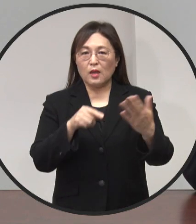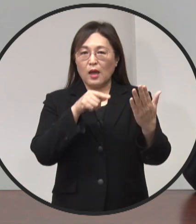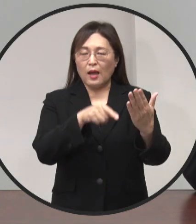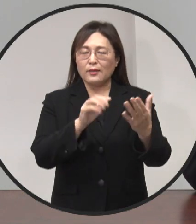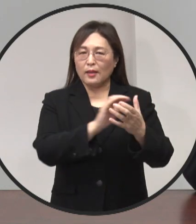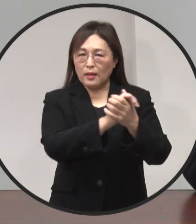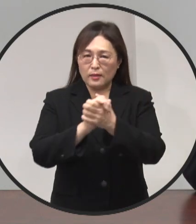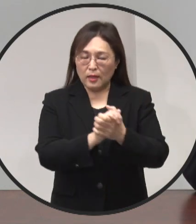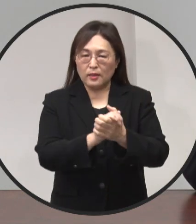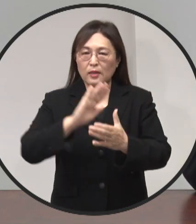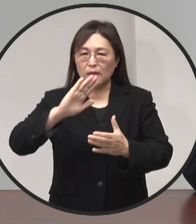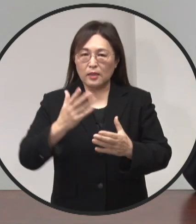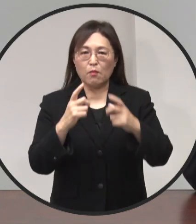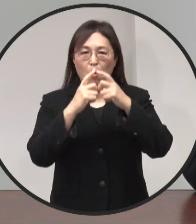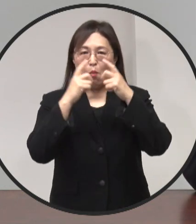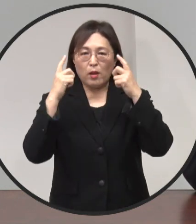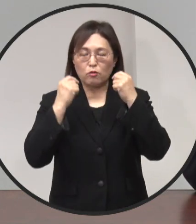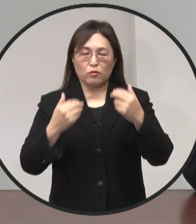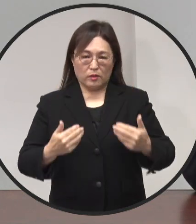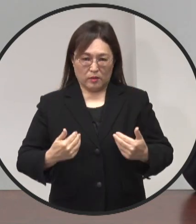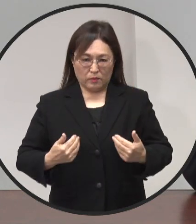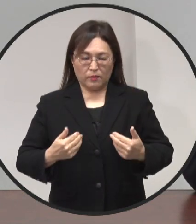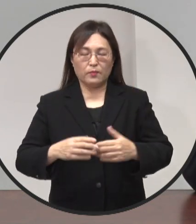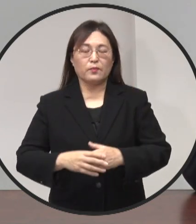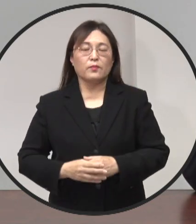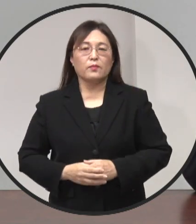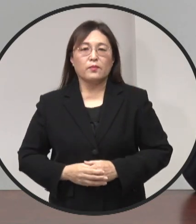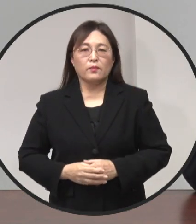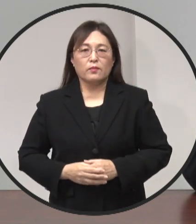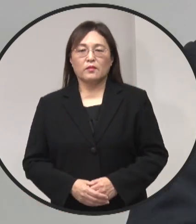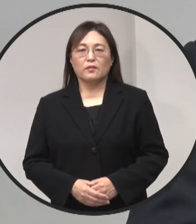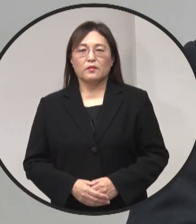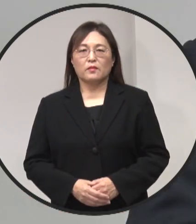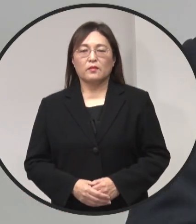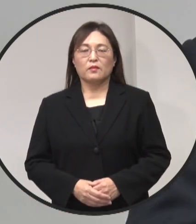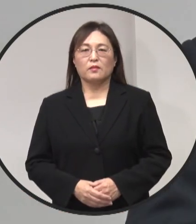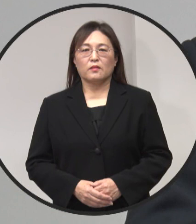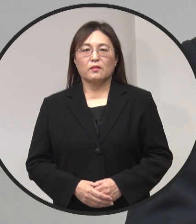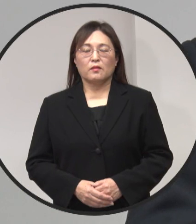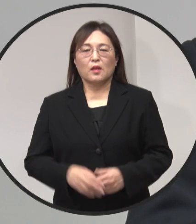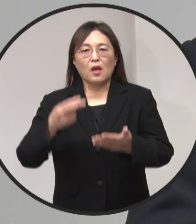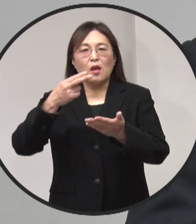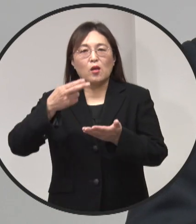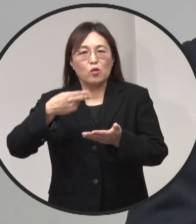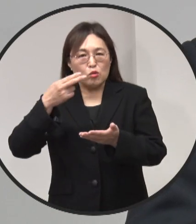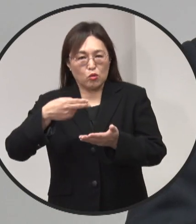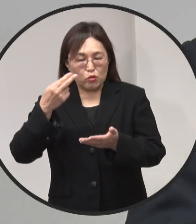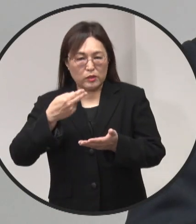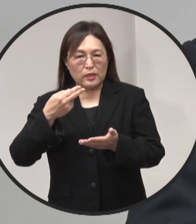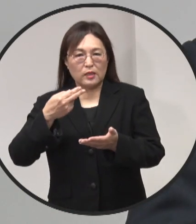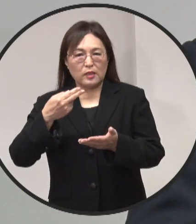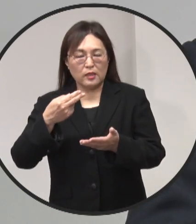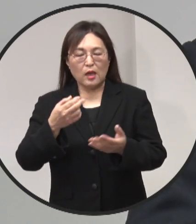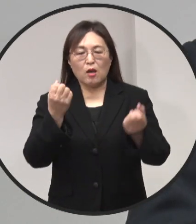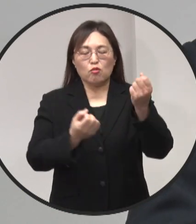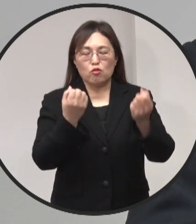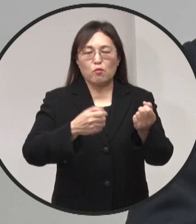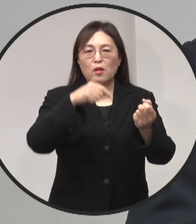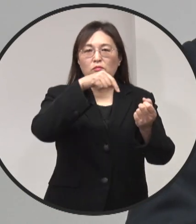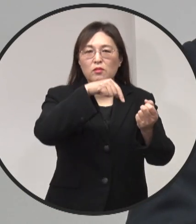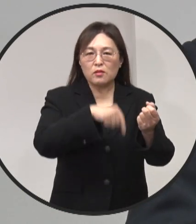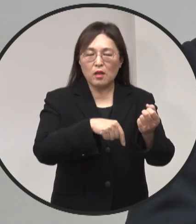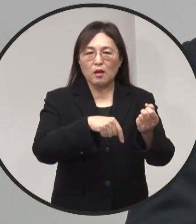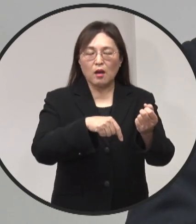二つ目したしき仲にも無スクありですこれまで食事中や車の中